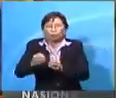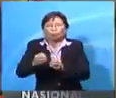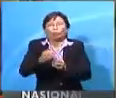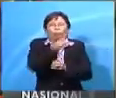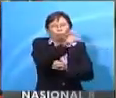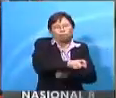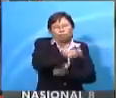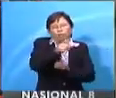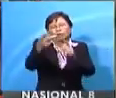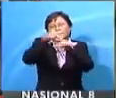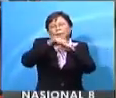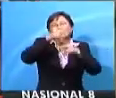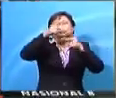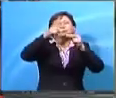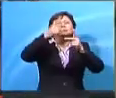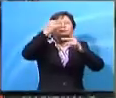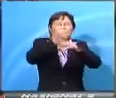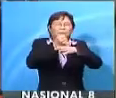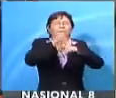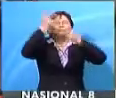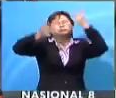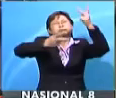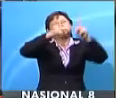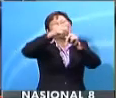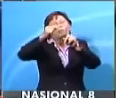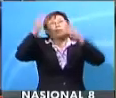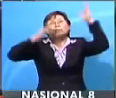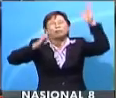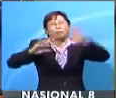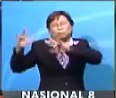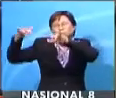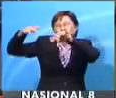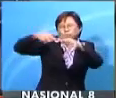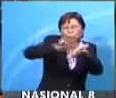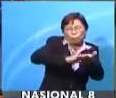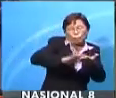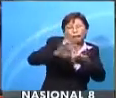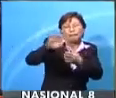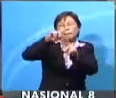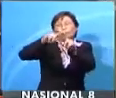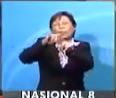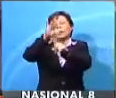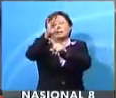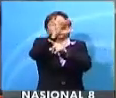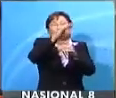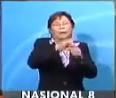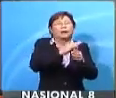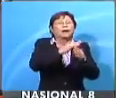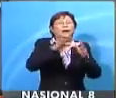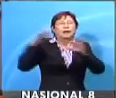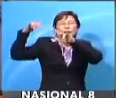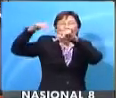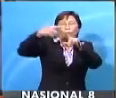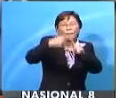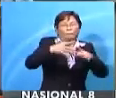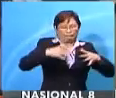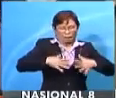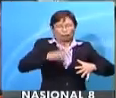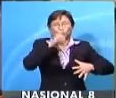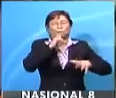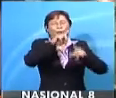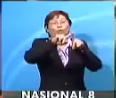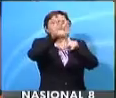pihak kepada industri pelancongan negara. Merujuk kepada Perhimpunan Bersih 4 pada Ogos dan Himpunan Baju Merah September lepas,